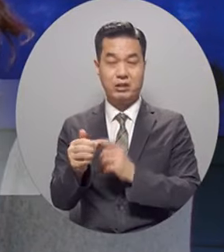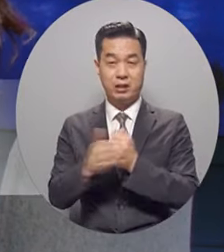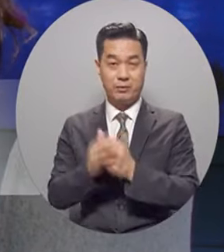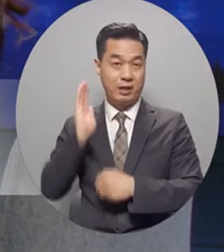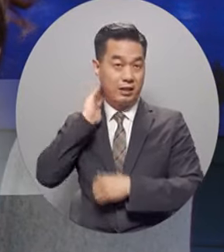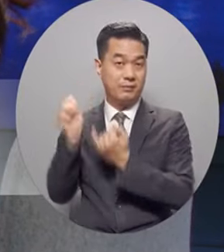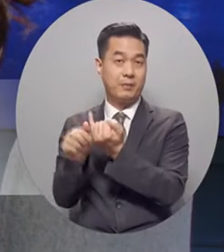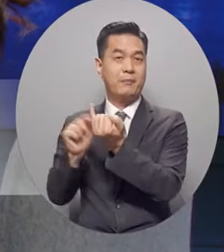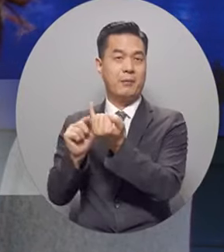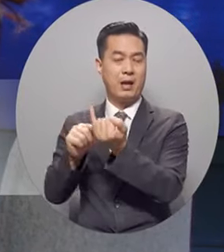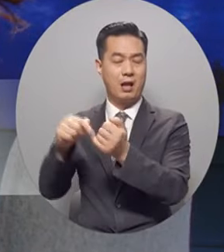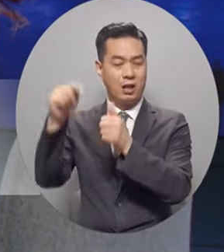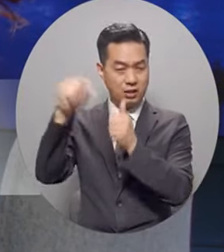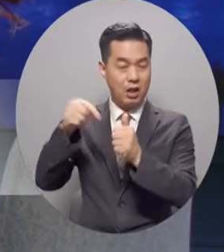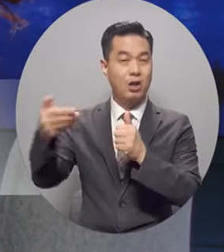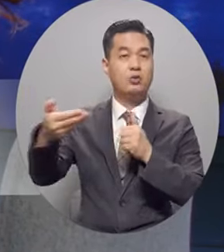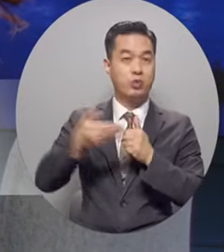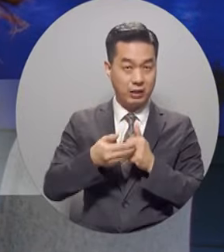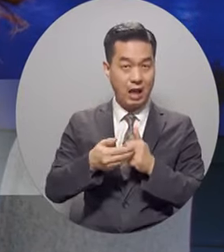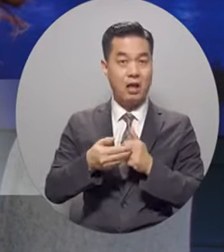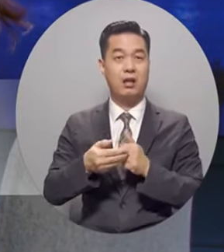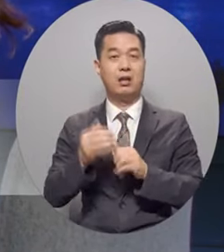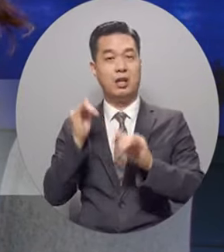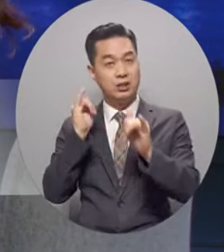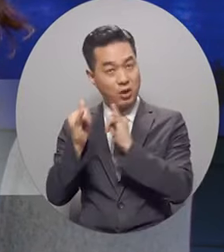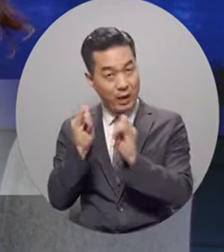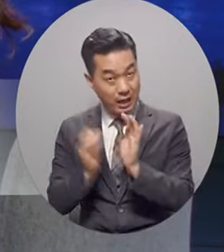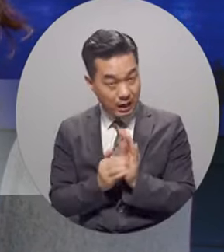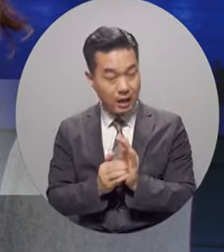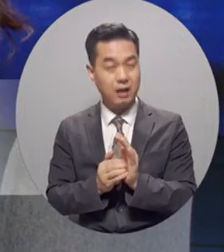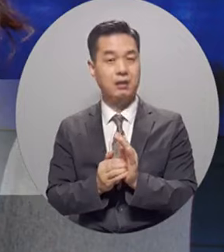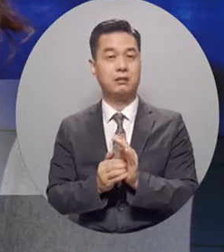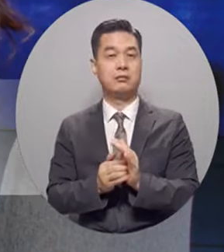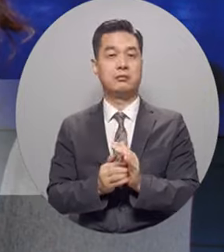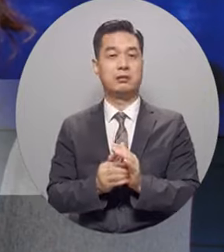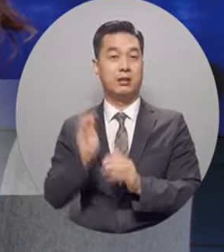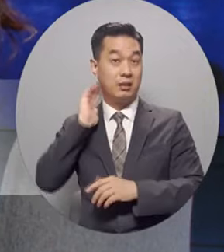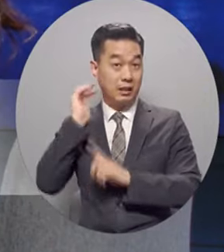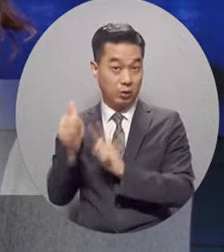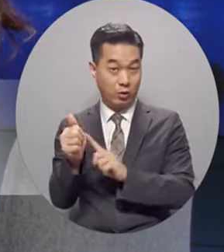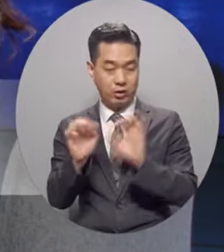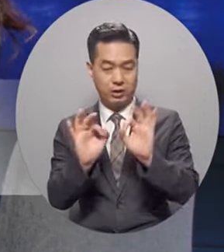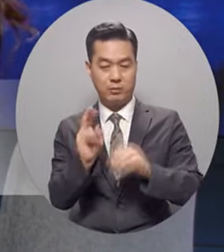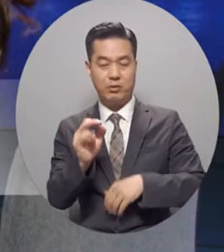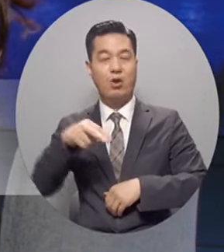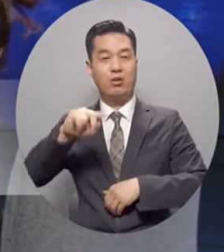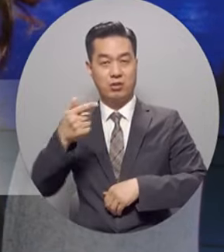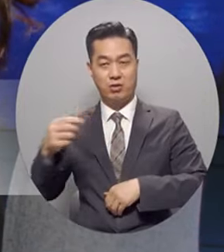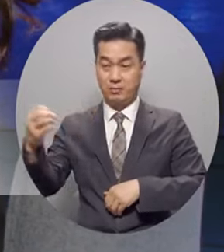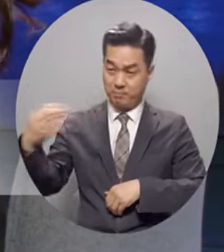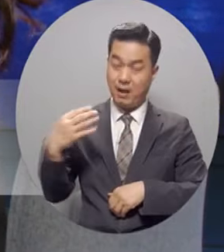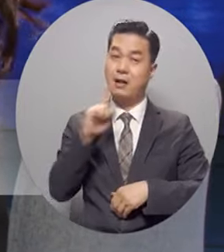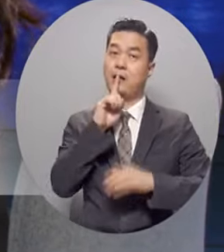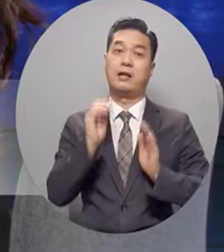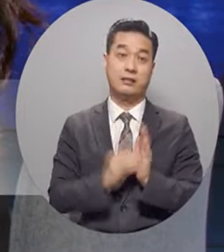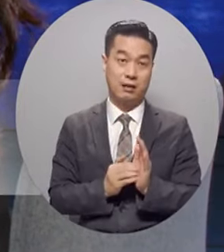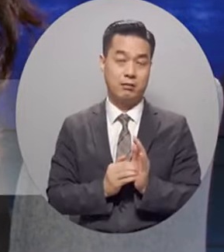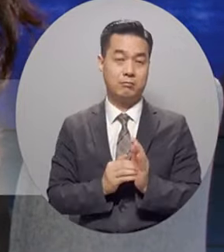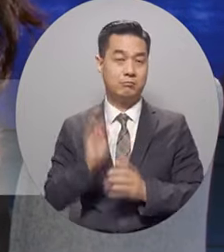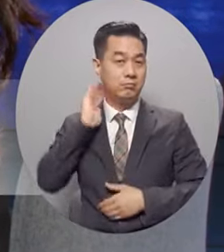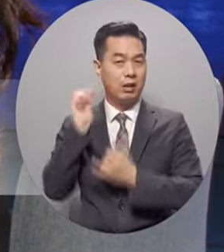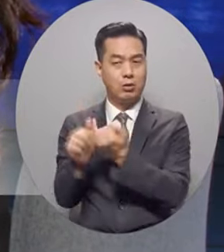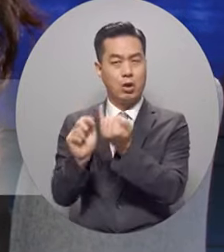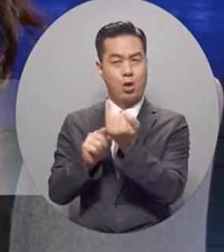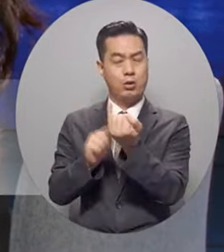대통령 전화했다 사모하고 전화했다 대통령은 김영선이라 했다 이게 다 무슨 얘기 김건희 사 공천 개입이